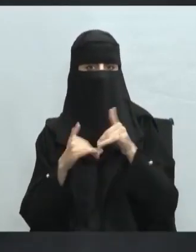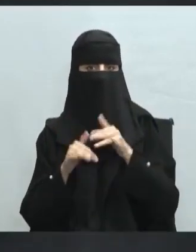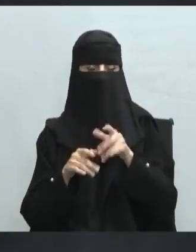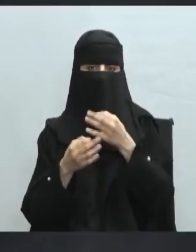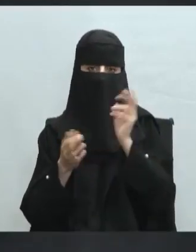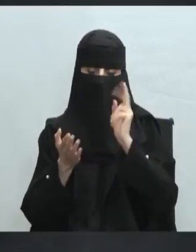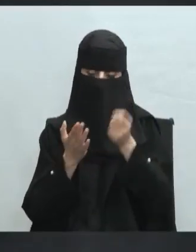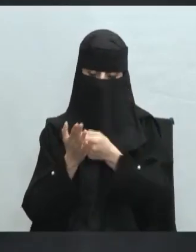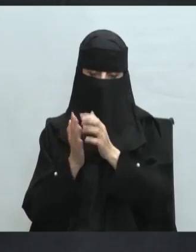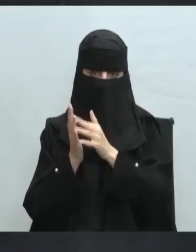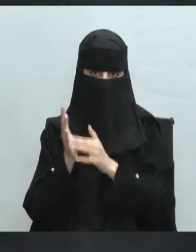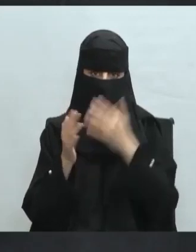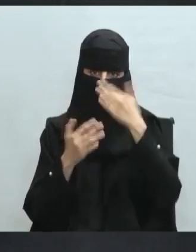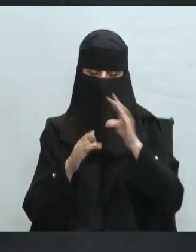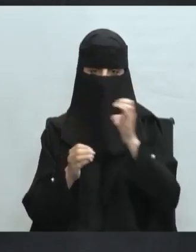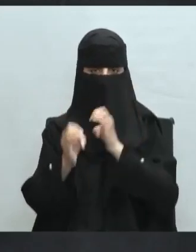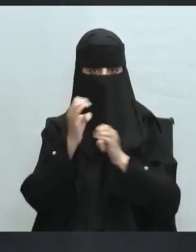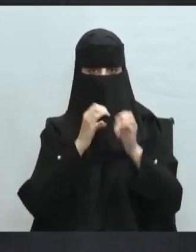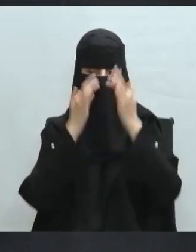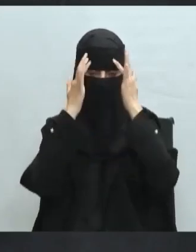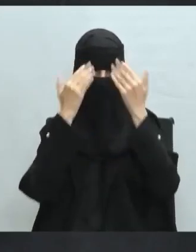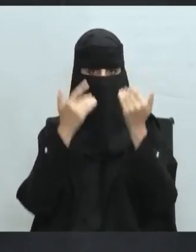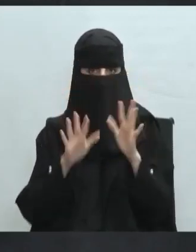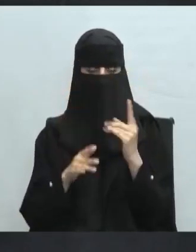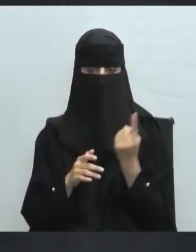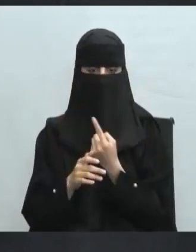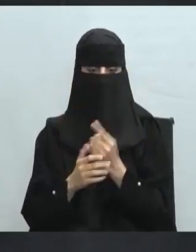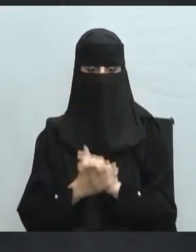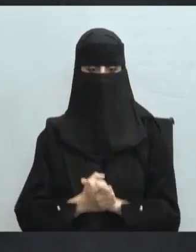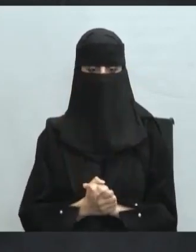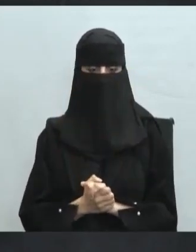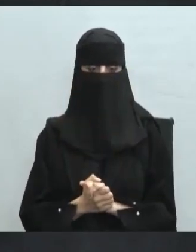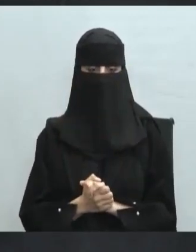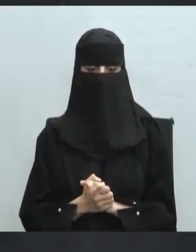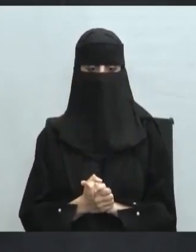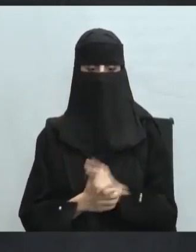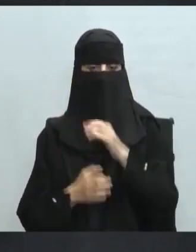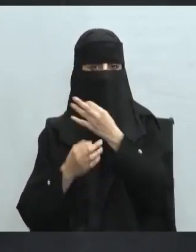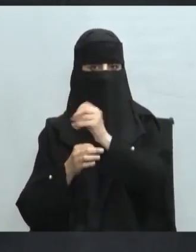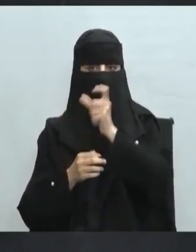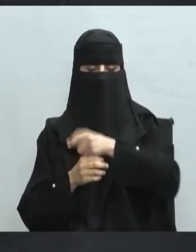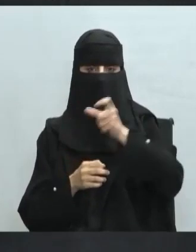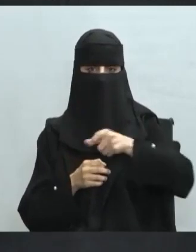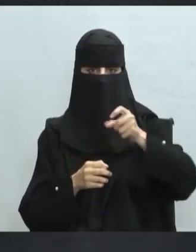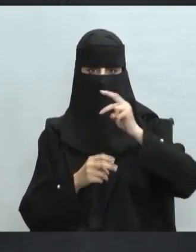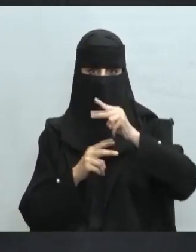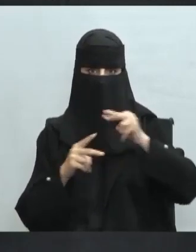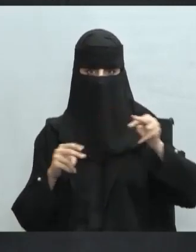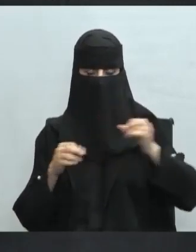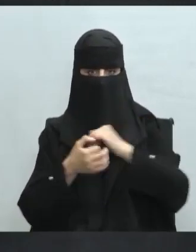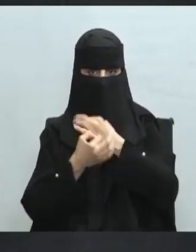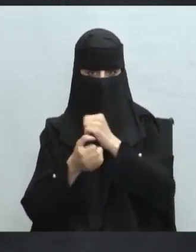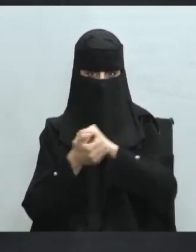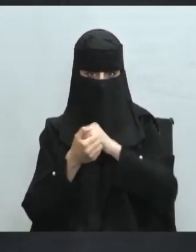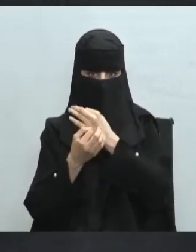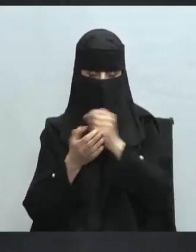تريد وعبر انه انك تكتب وزميلك يكتب وكل يكتب ثم بعد ذلك تعرضون ما كتبتم